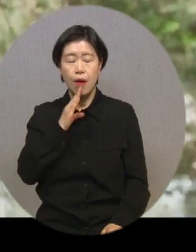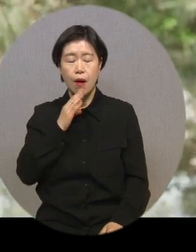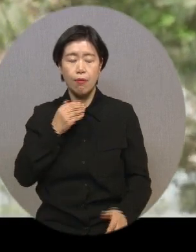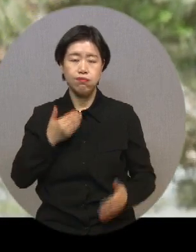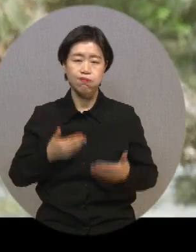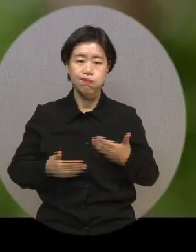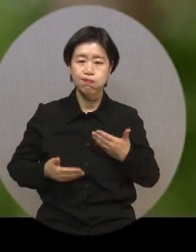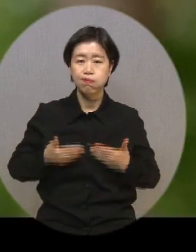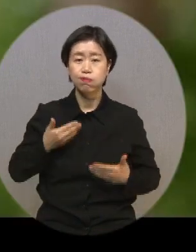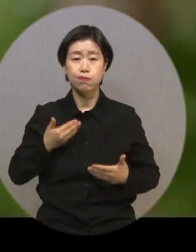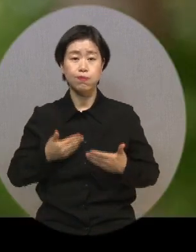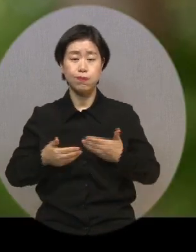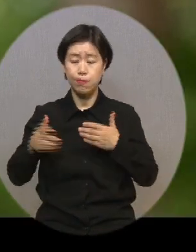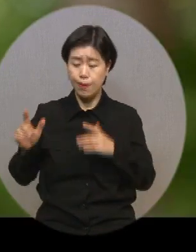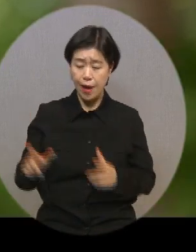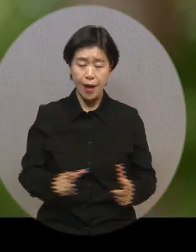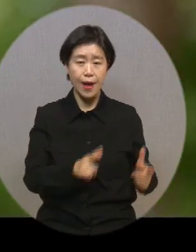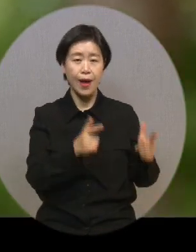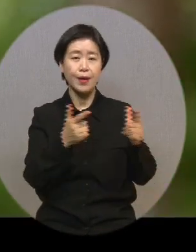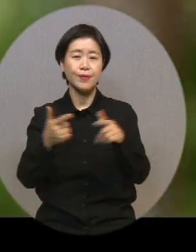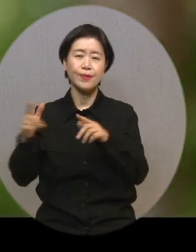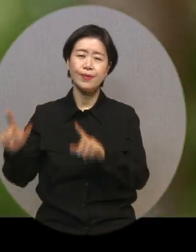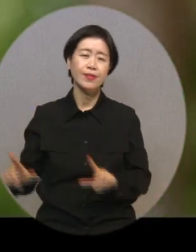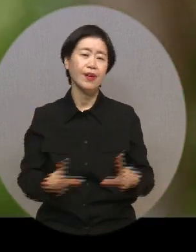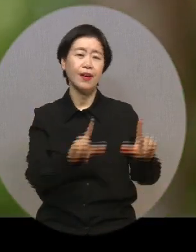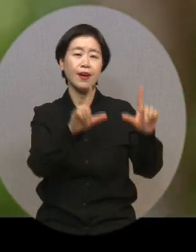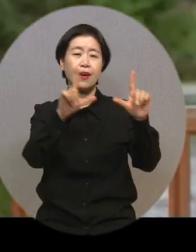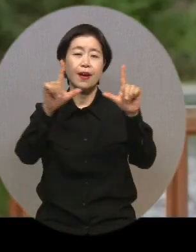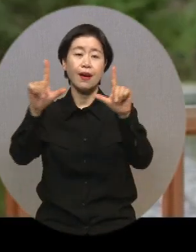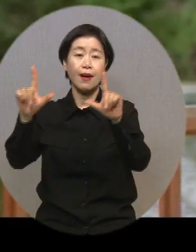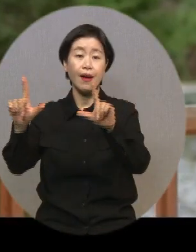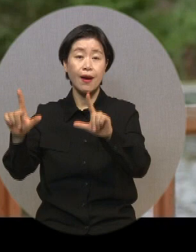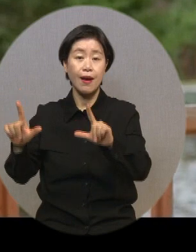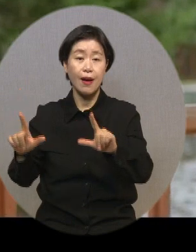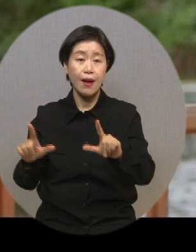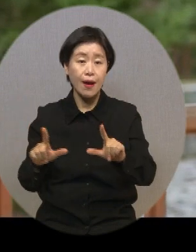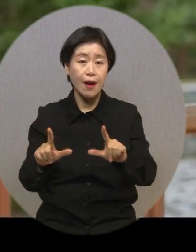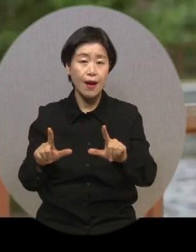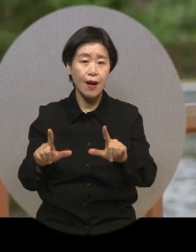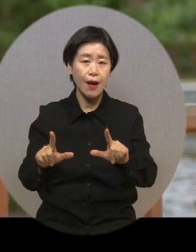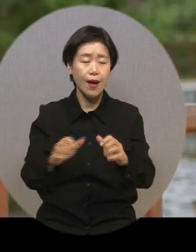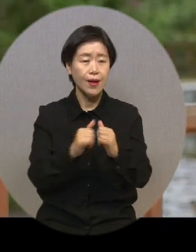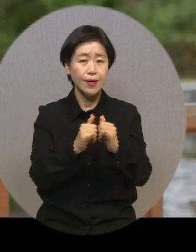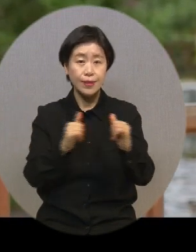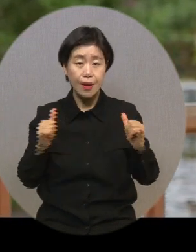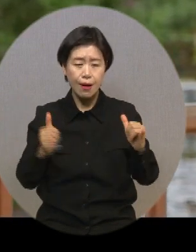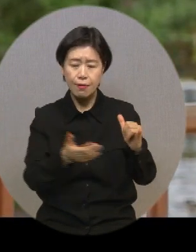정신없이 하루를 살다 보니 고마운